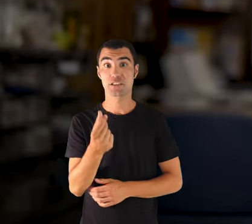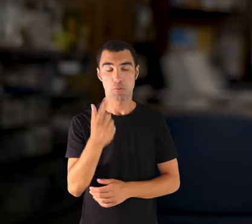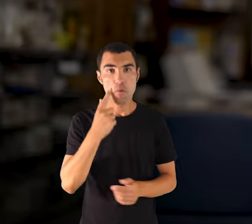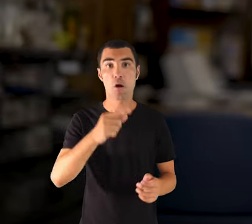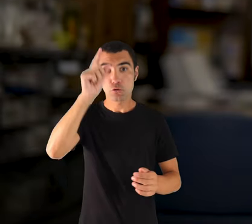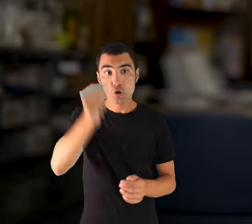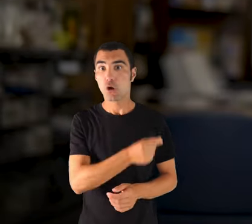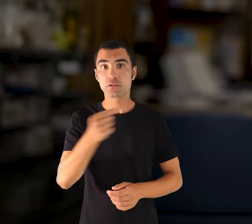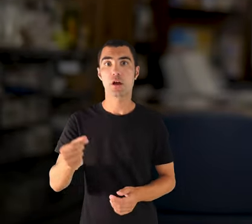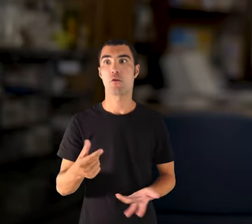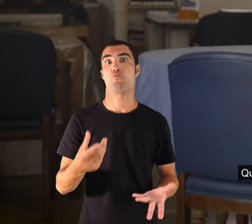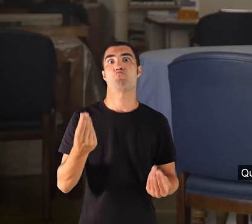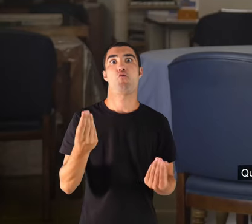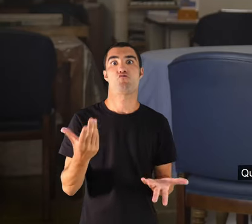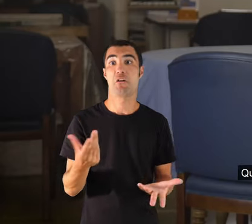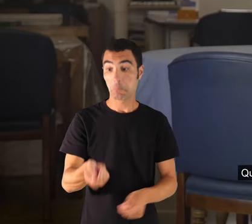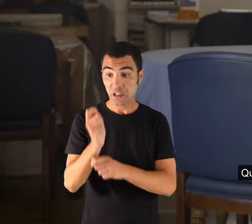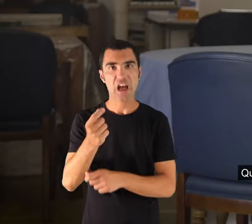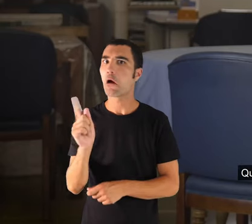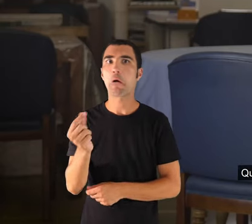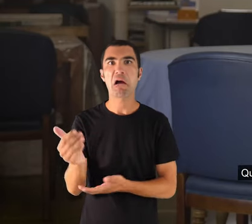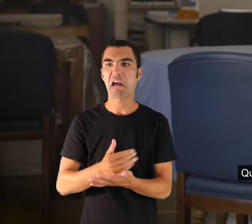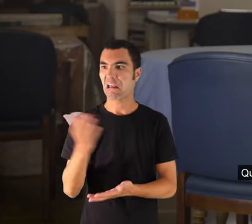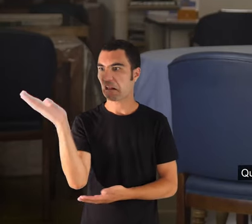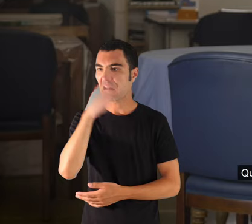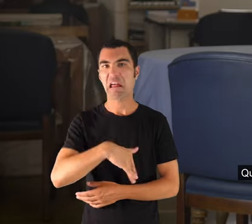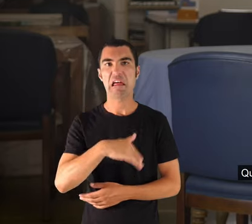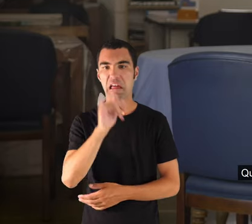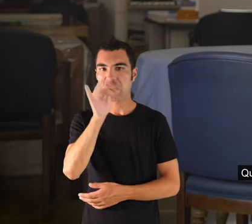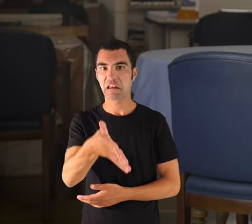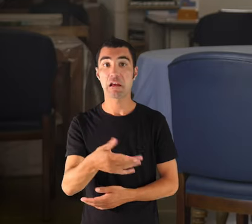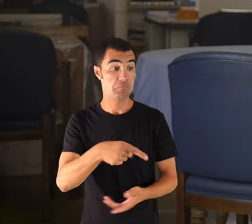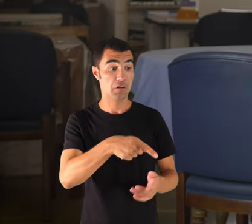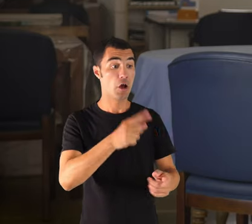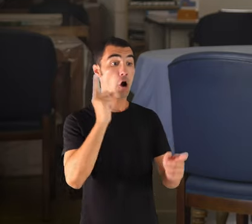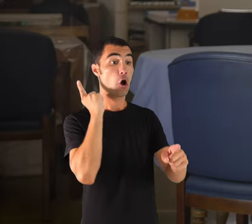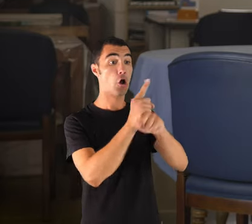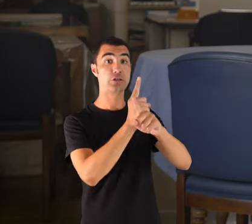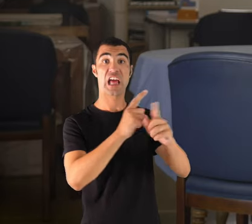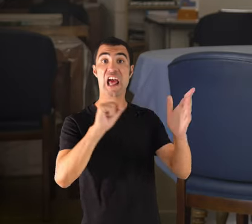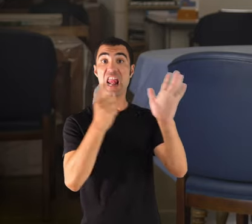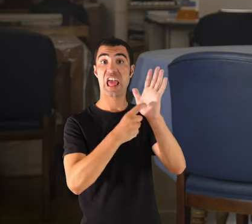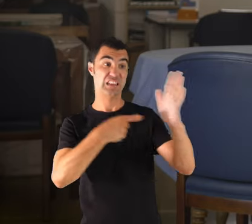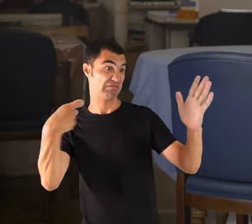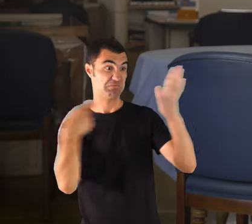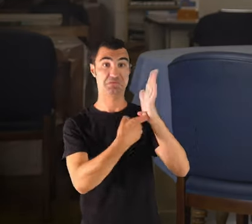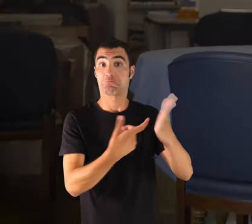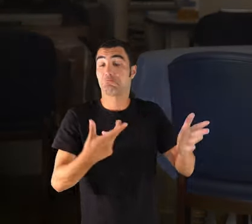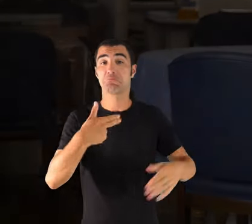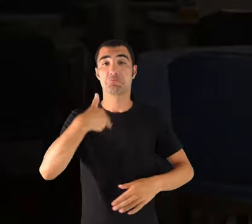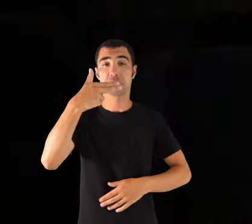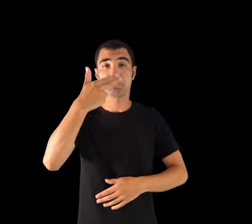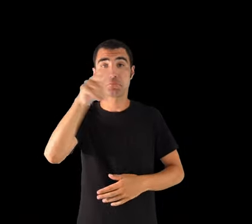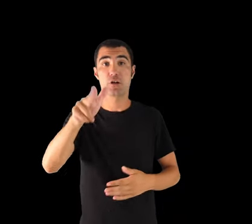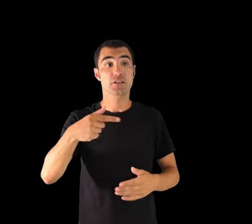que pescant no guanyaves. Que anaven contra la llei, doncs ja ho sabem, que anaven contra la llei. Claro que sí, però era l'única manera de poder viure un